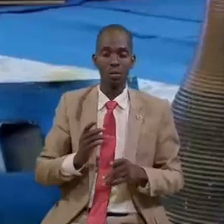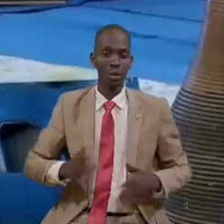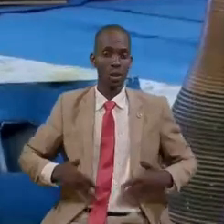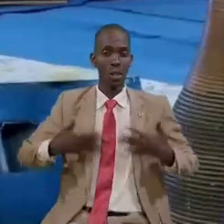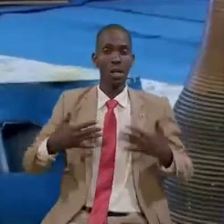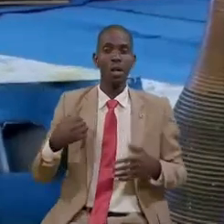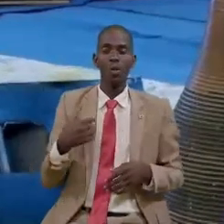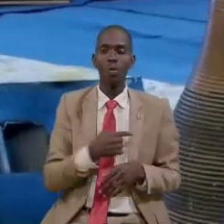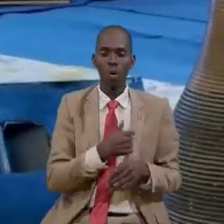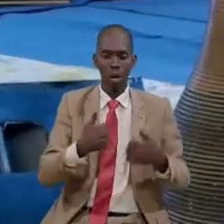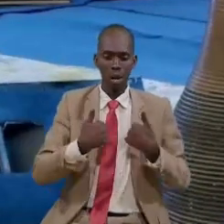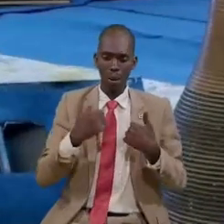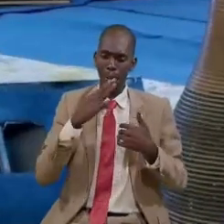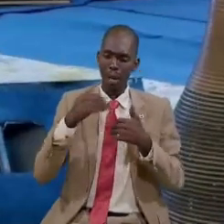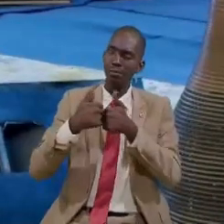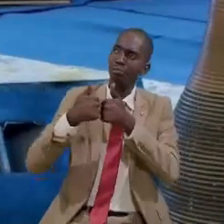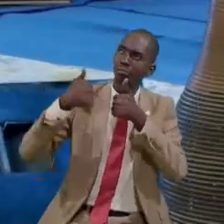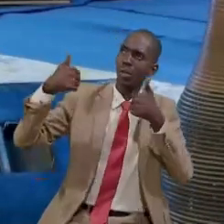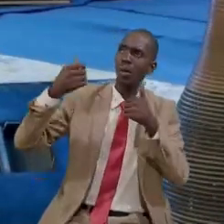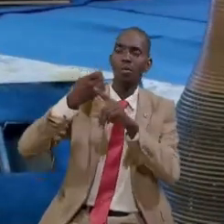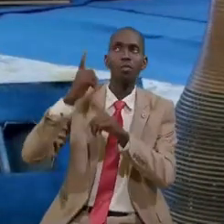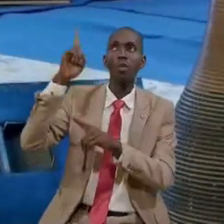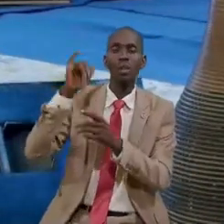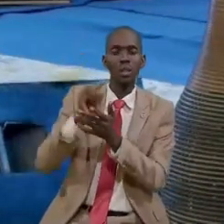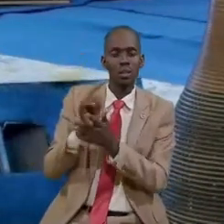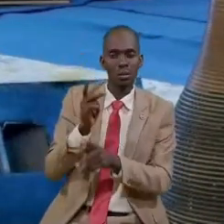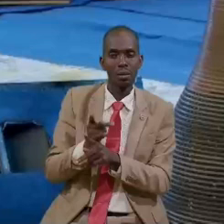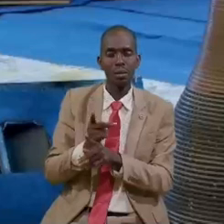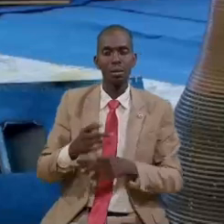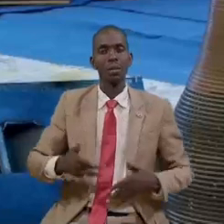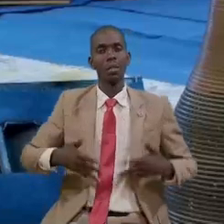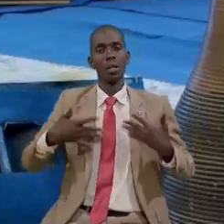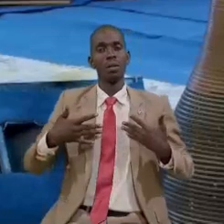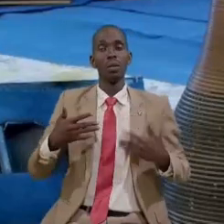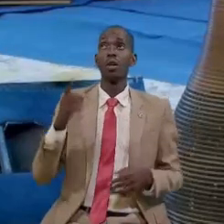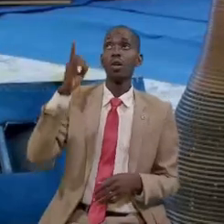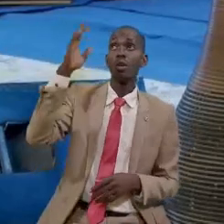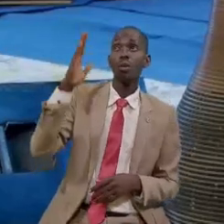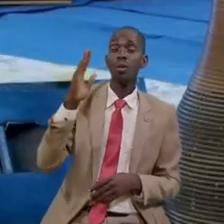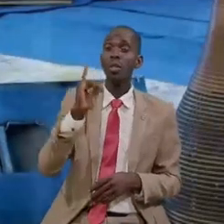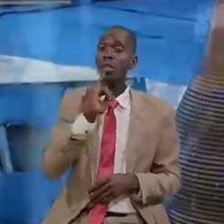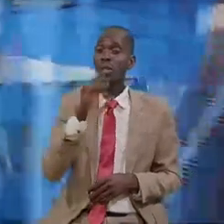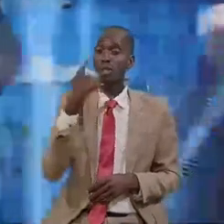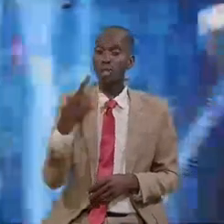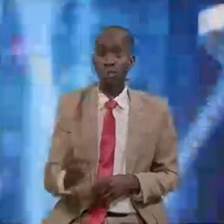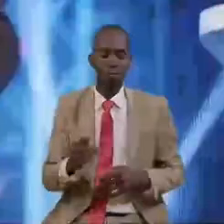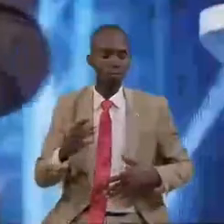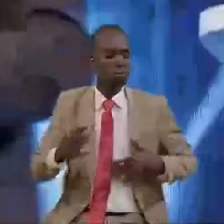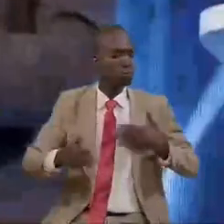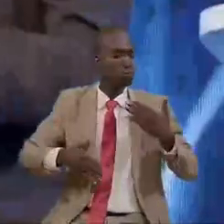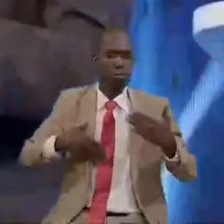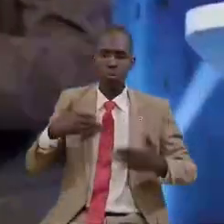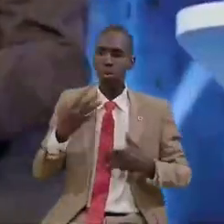nous avons été séparés de Dieu qui tient la vie. Dieu est la joie de toute